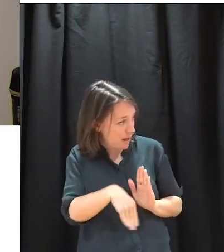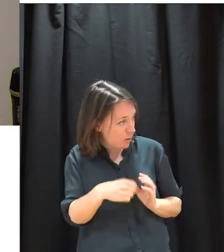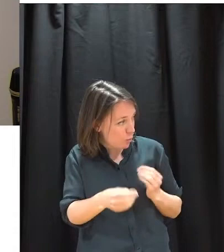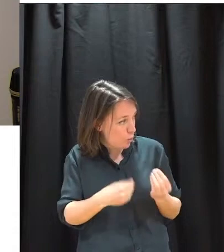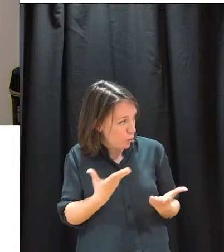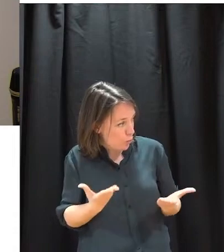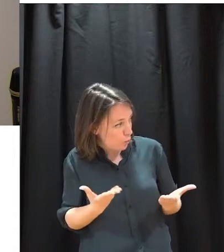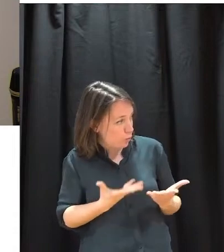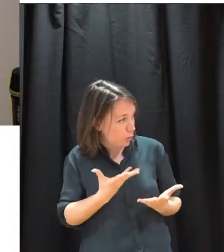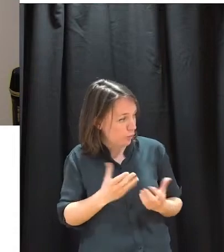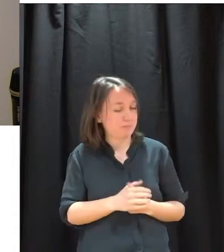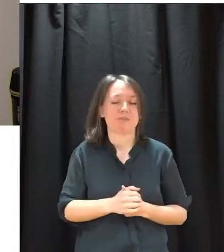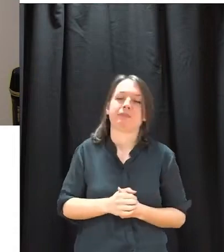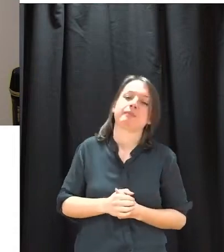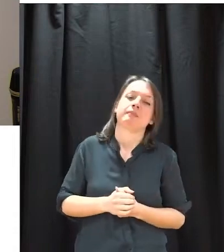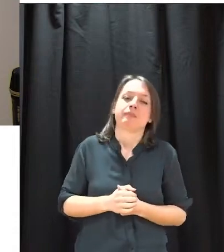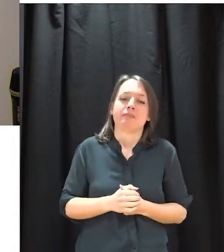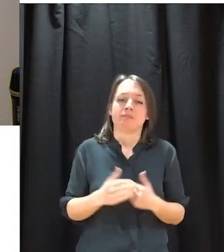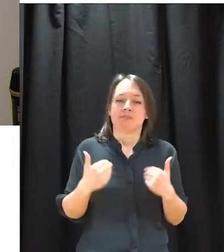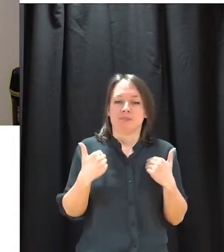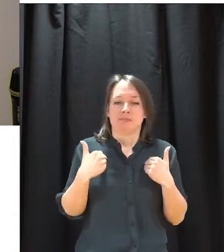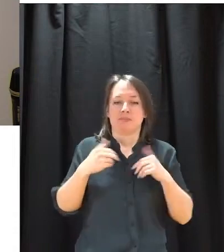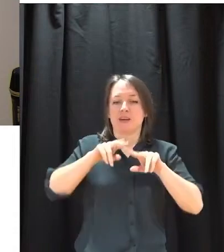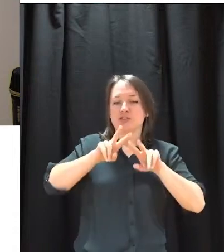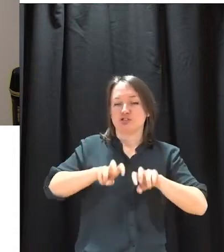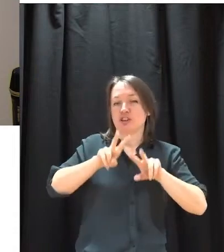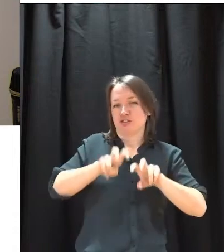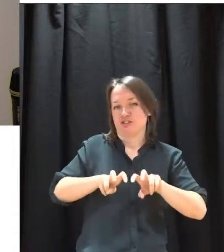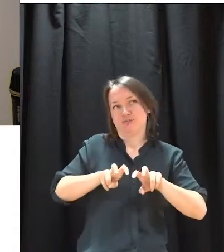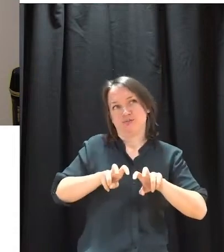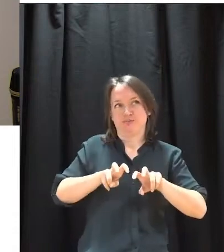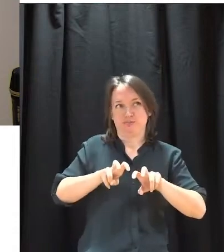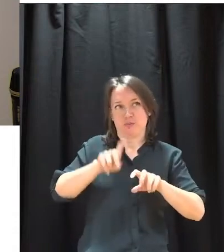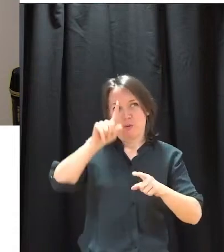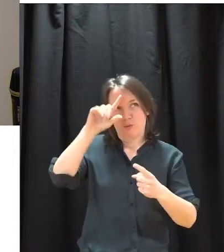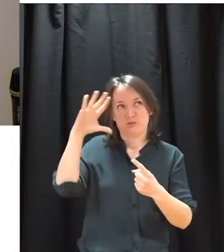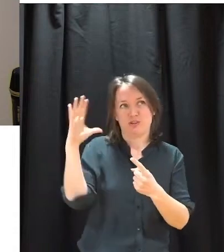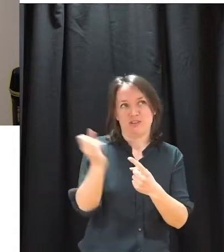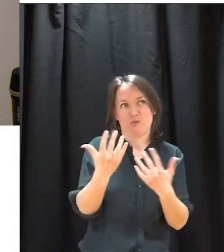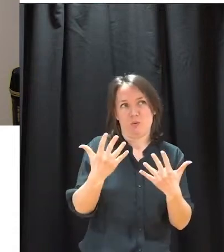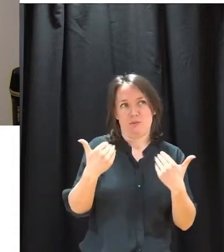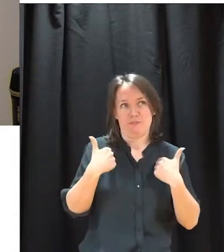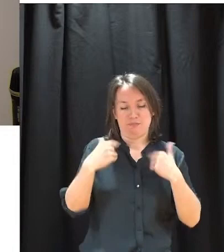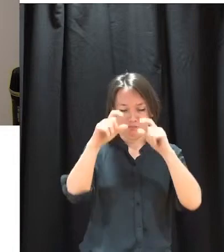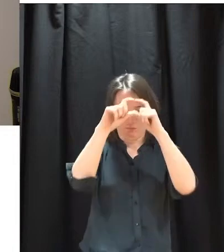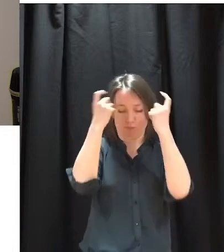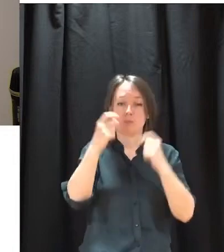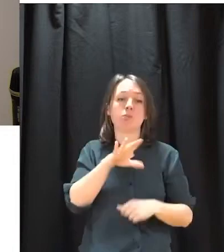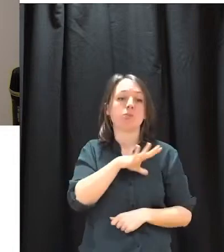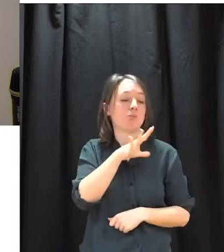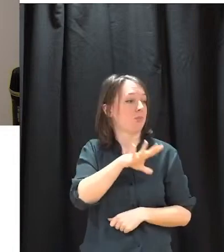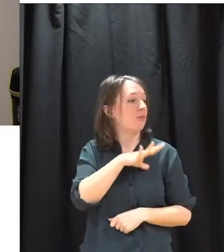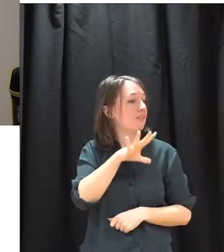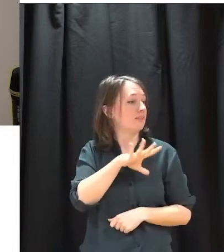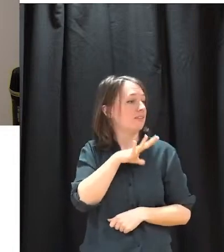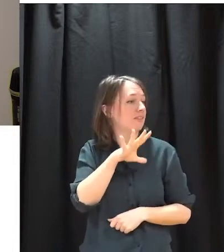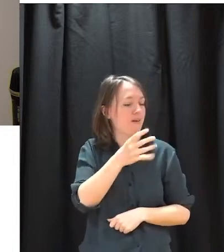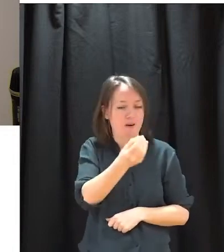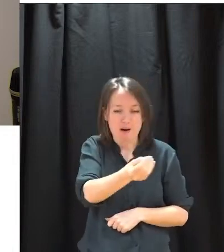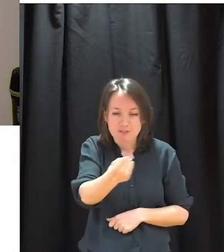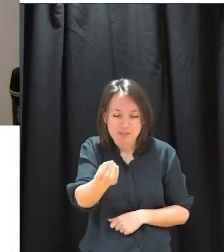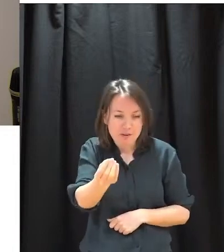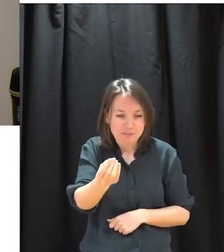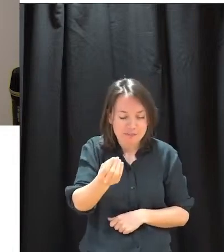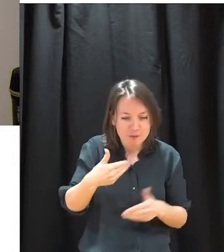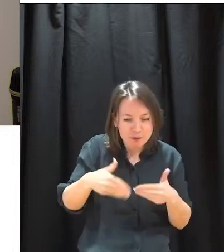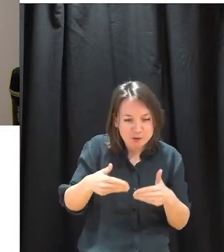Alors, l'ambition de la recherche, c'était parce que moi, en tant qu'enseignant, j'avais remarqué des choses et des fonctionnements qui étaient quand même singuliers. Donc, j'ai cherché à savoir